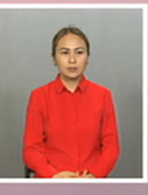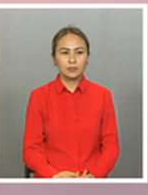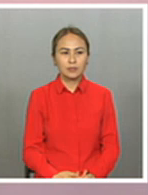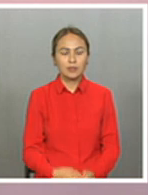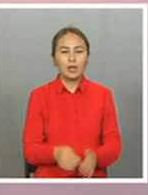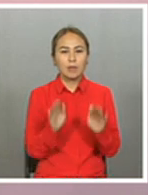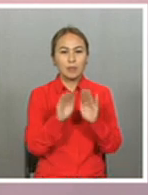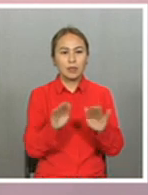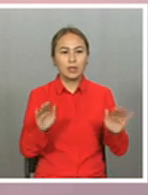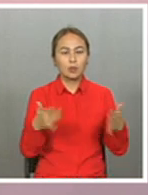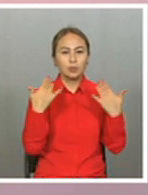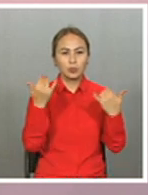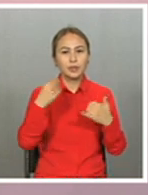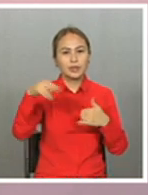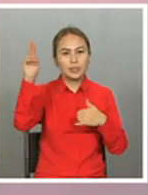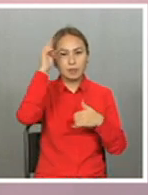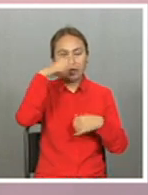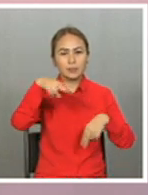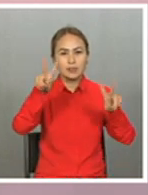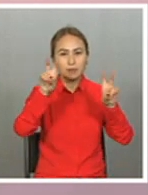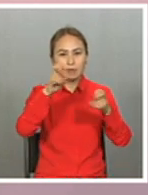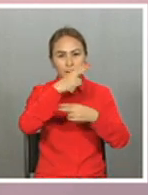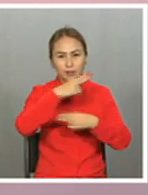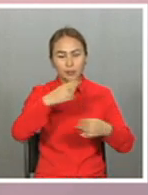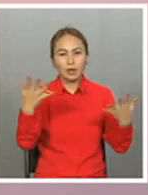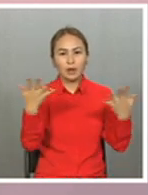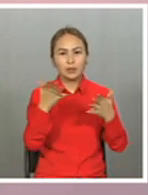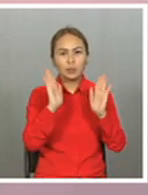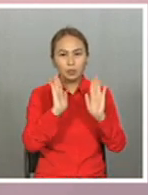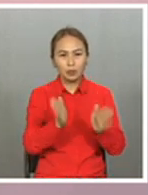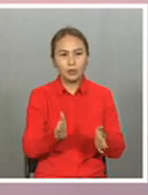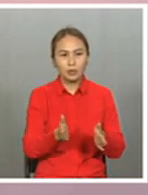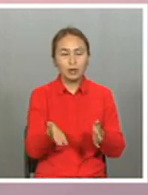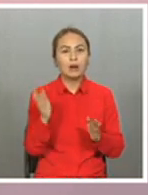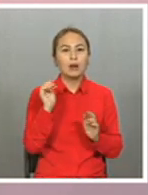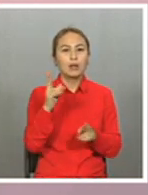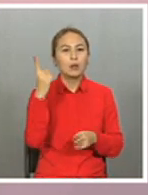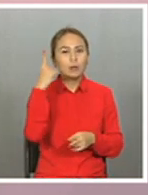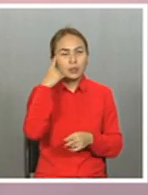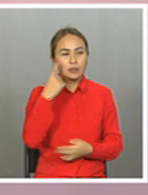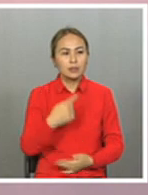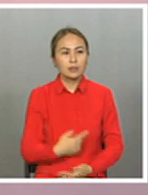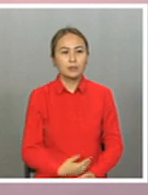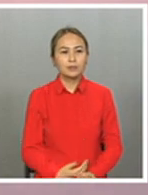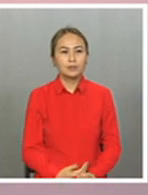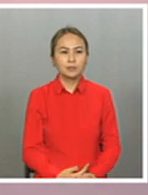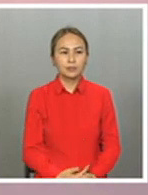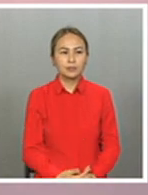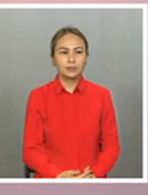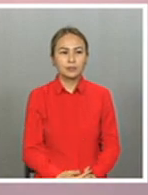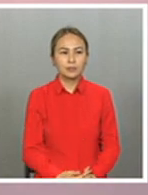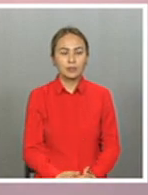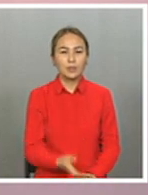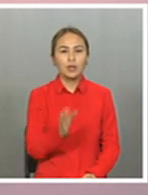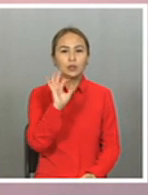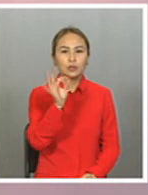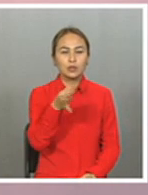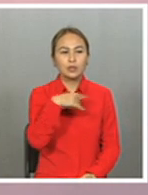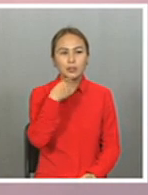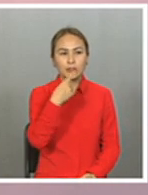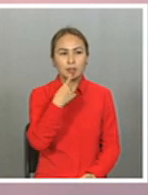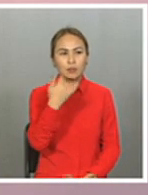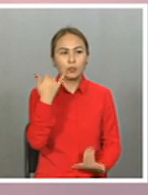Балалар, бүгінгі сабағымыздың тақырыбы қандай болмақ? Қалай ойлайсыңдар? Дұрыс айтасыңдар,